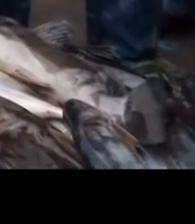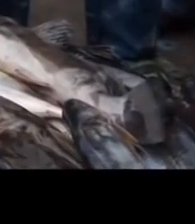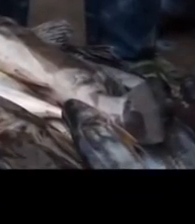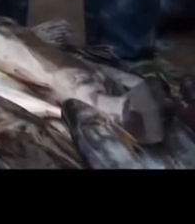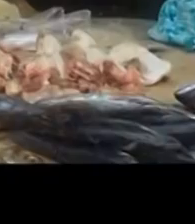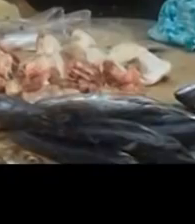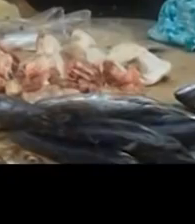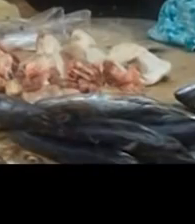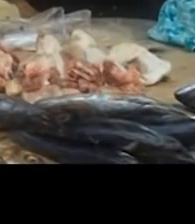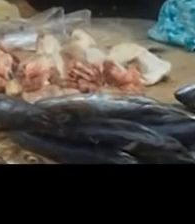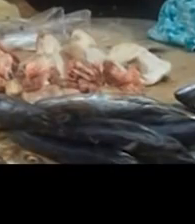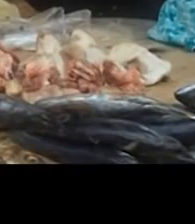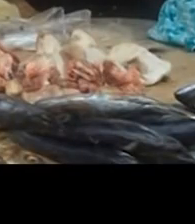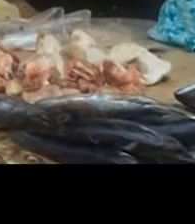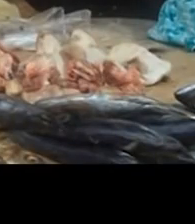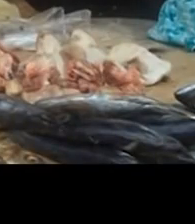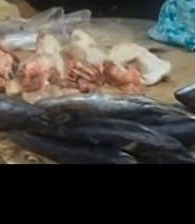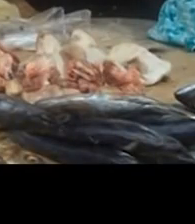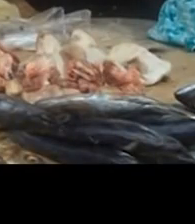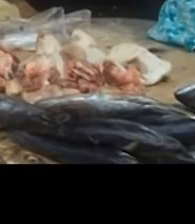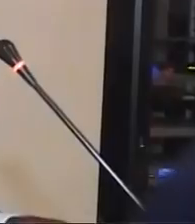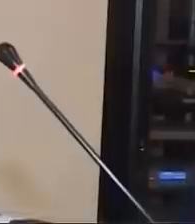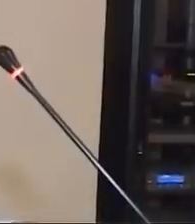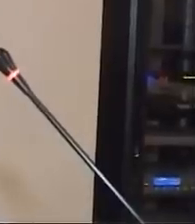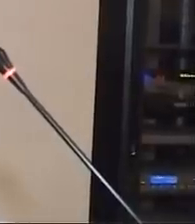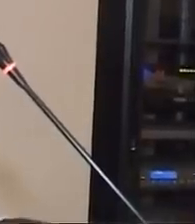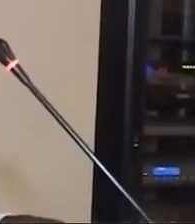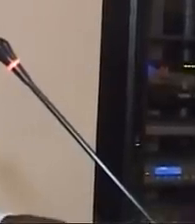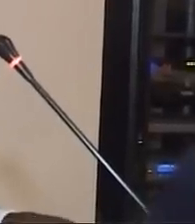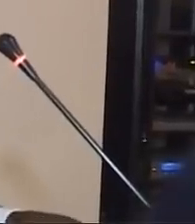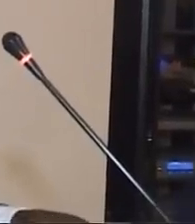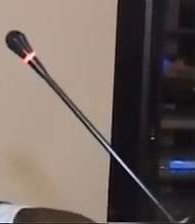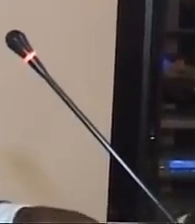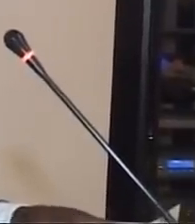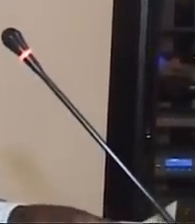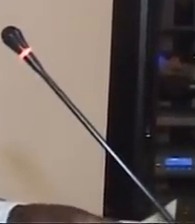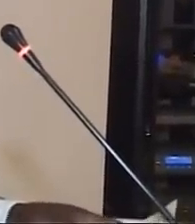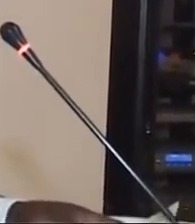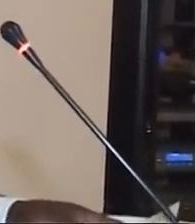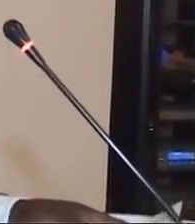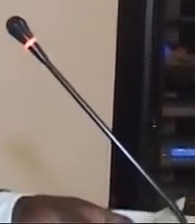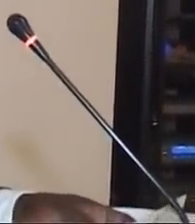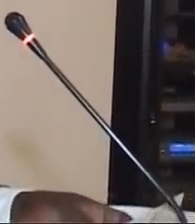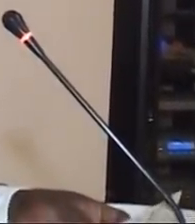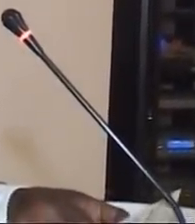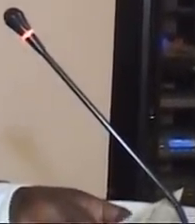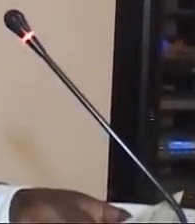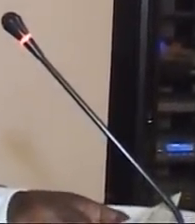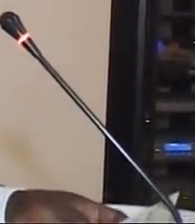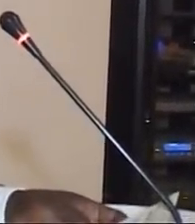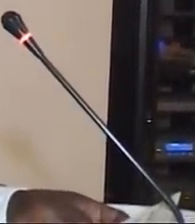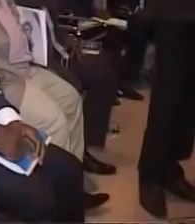même fournisseur faisant le même trajet soumis à un même régime fiscal connaissent plusieurs pressions le marché 115